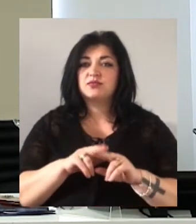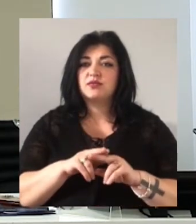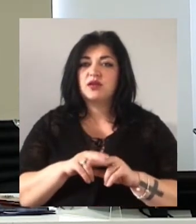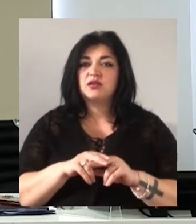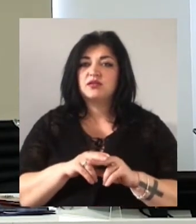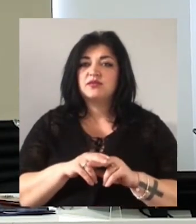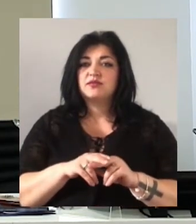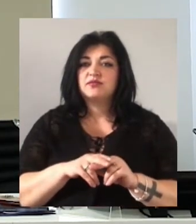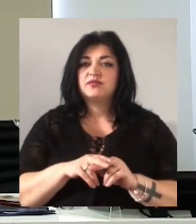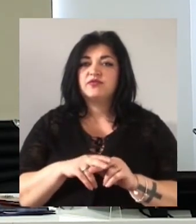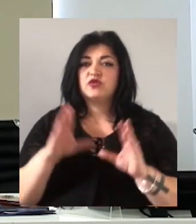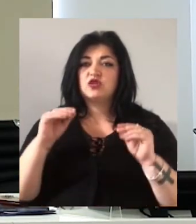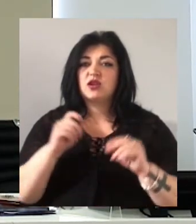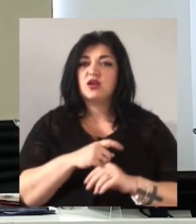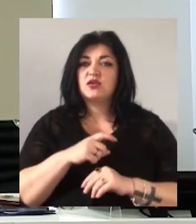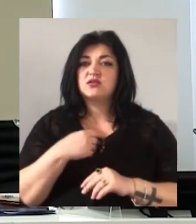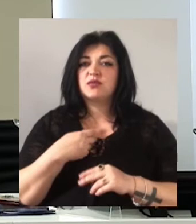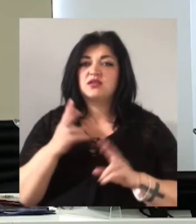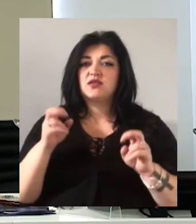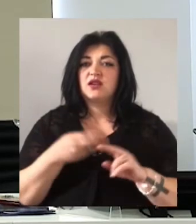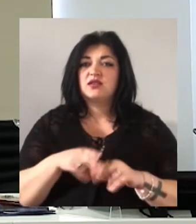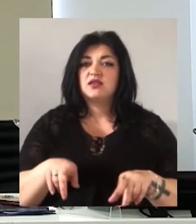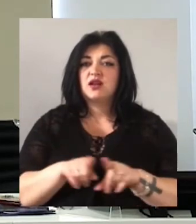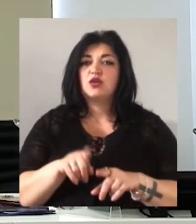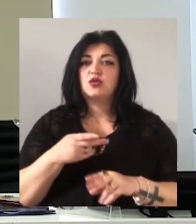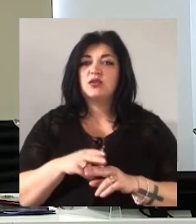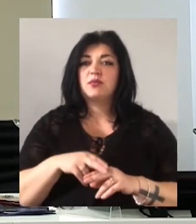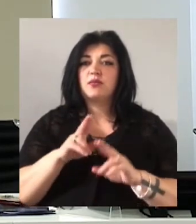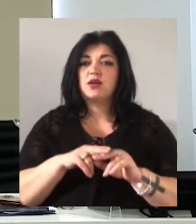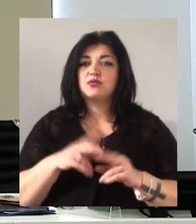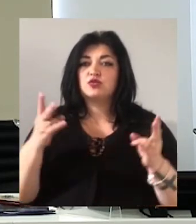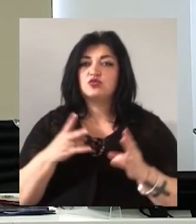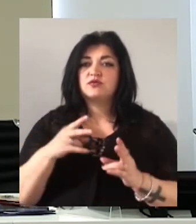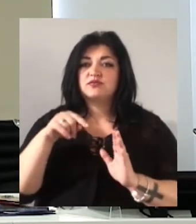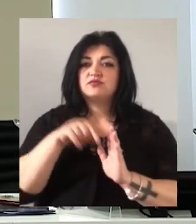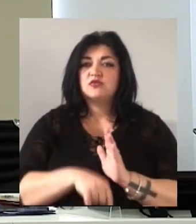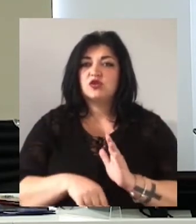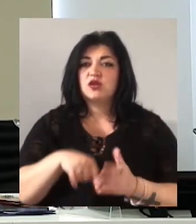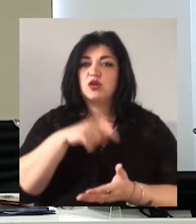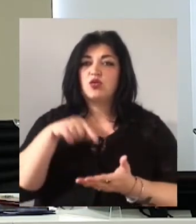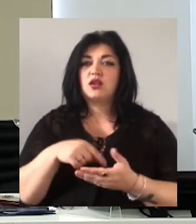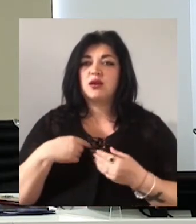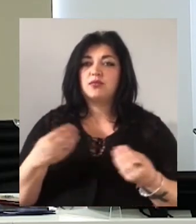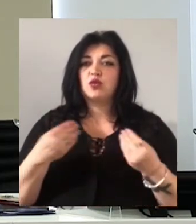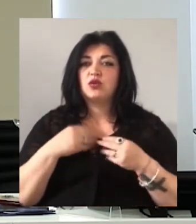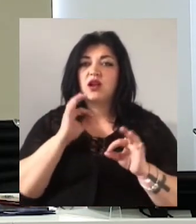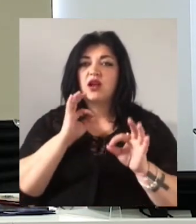назвали так. То есть это паспорт наружного освещения города. То есть нам дадут